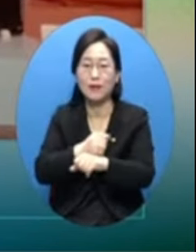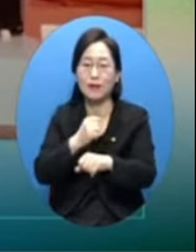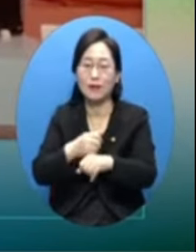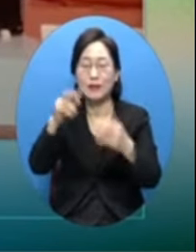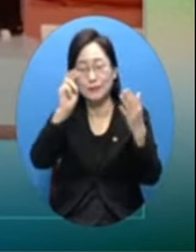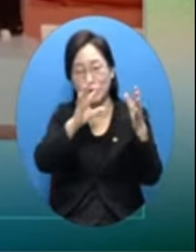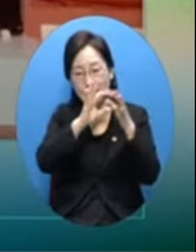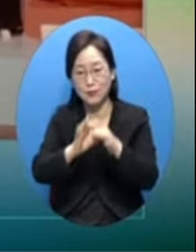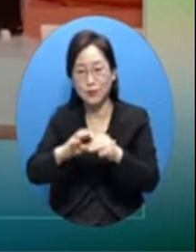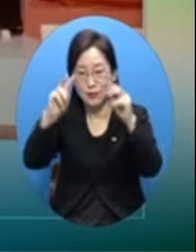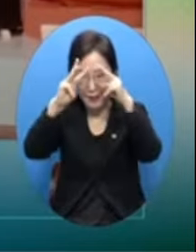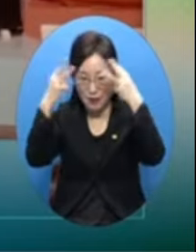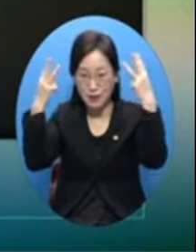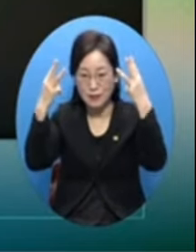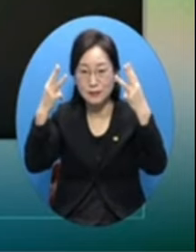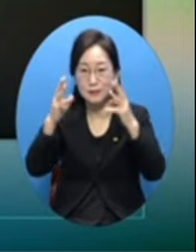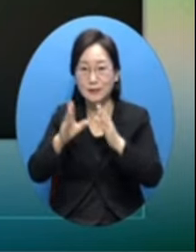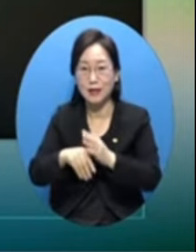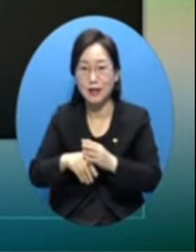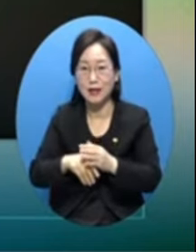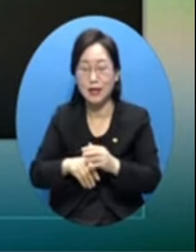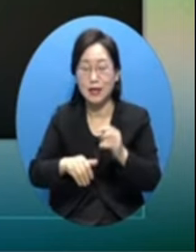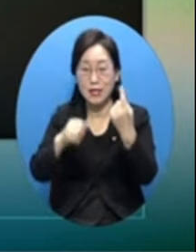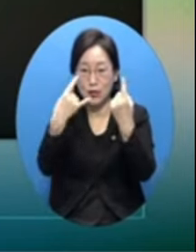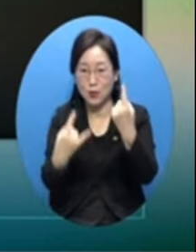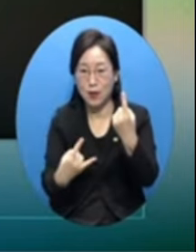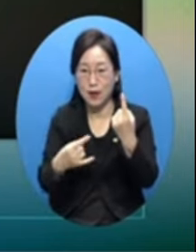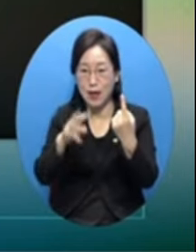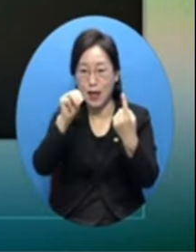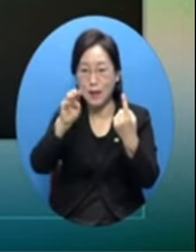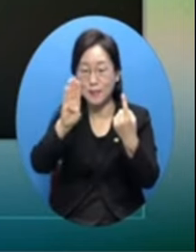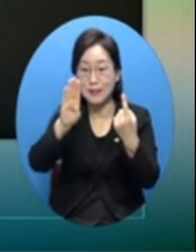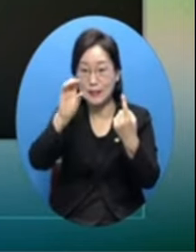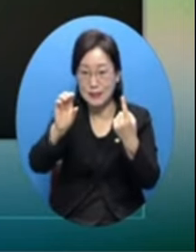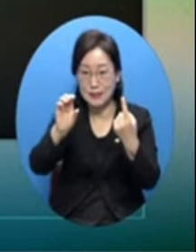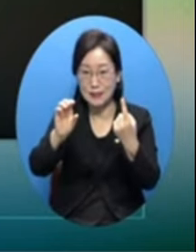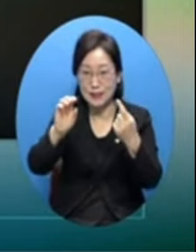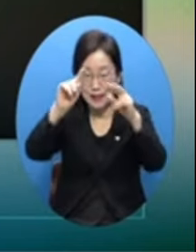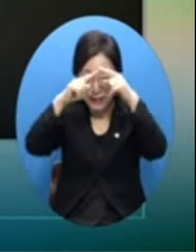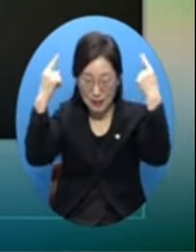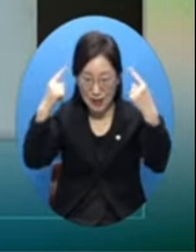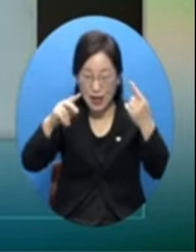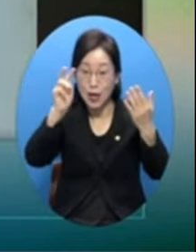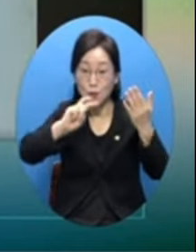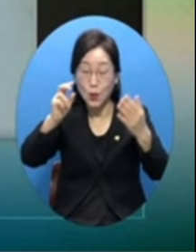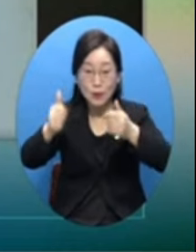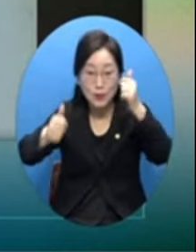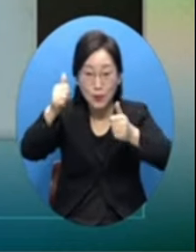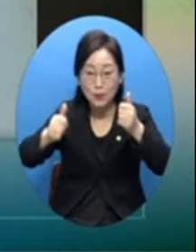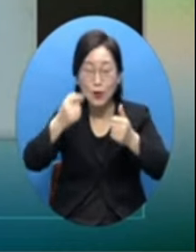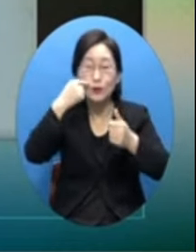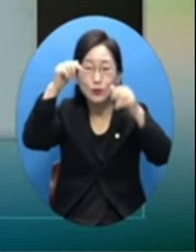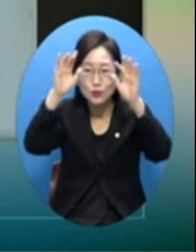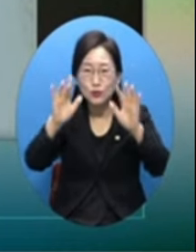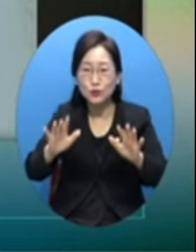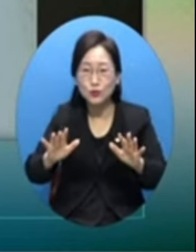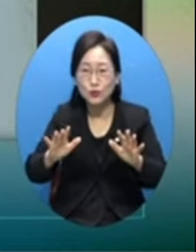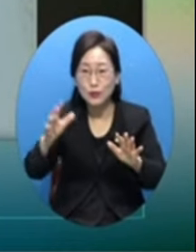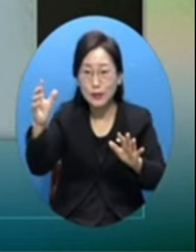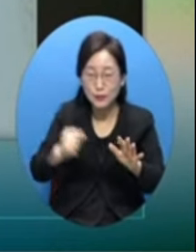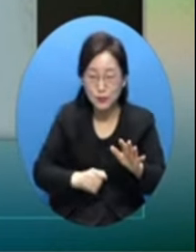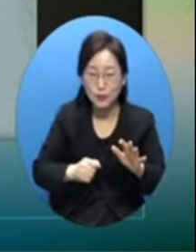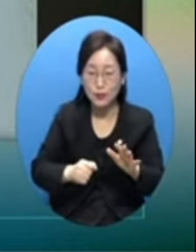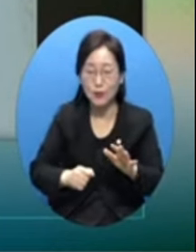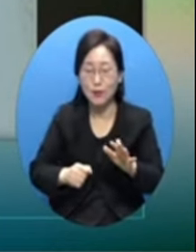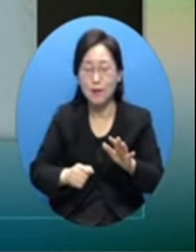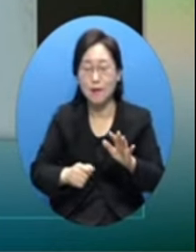대학교 사망의 때는 제 1회 MBC 대학 가요제에서 눈이라는 곡을 갖다가 발표해 갖고 대상을 받습니다이 눈이라는